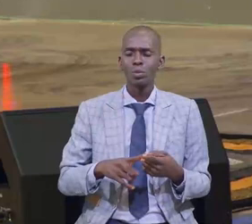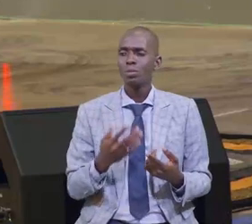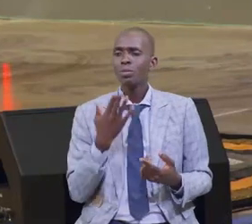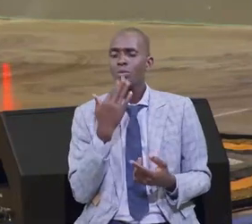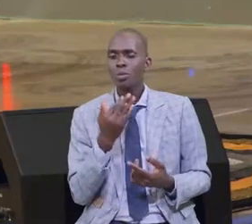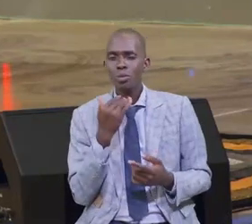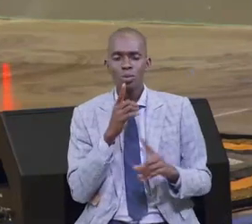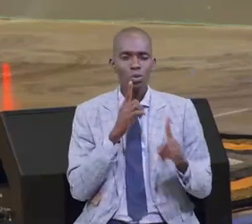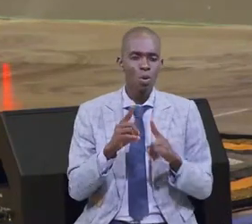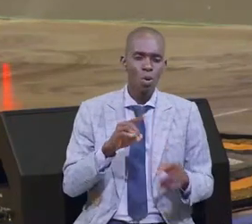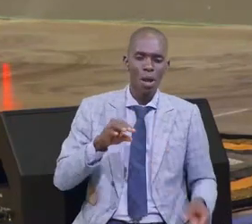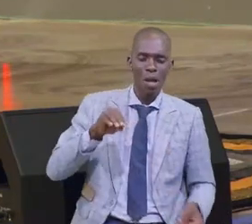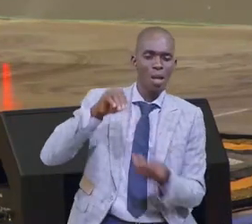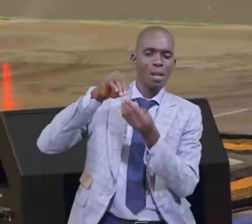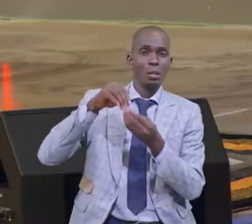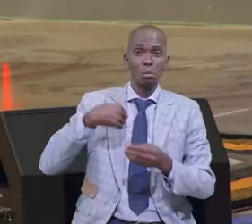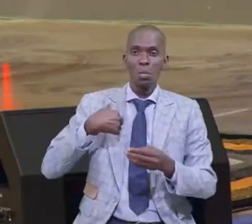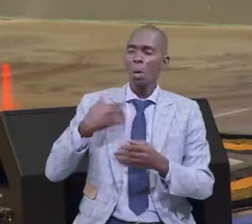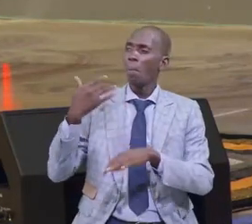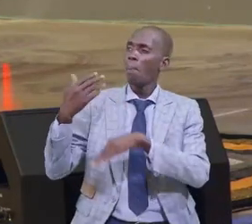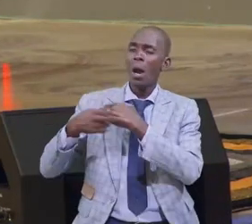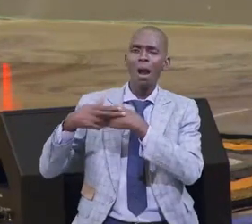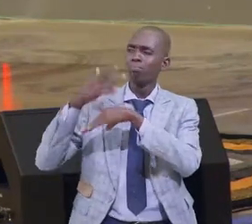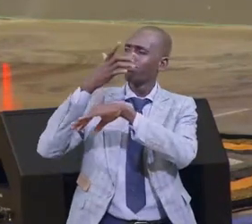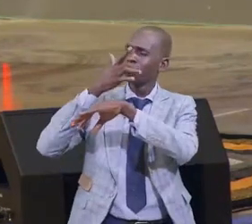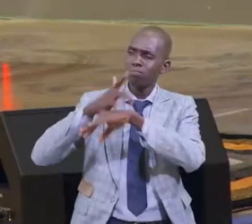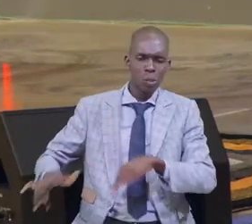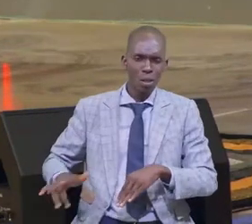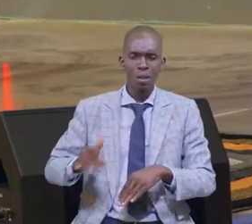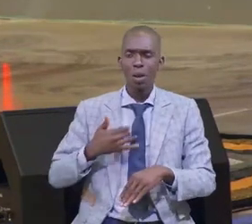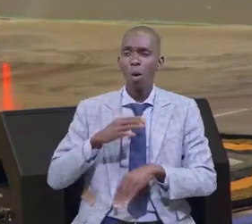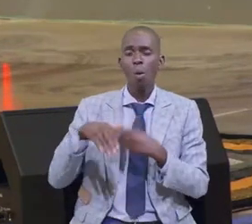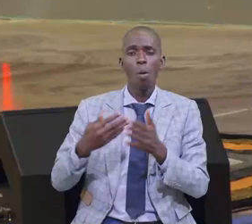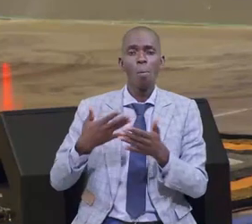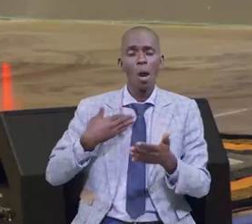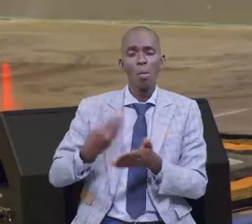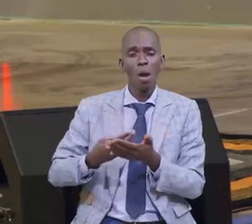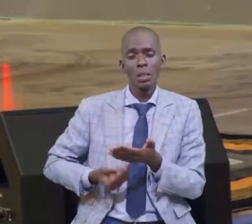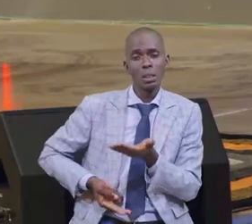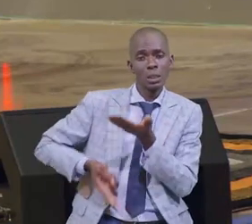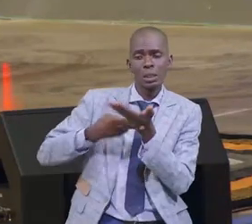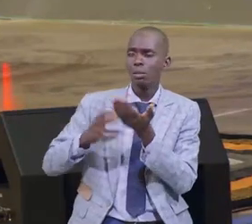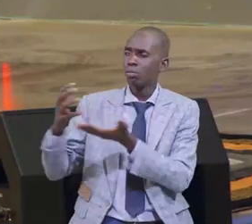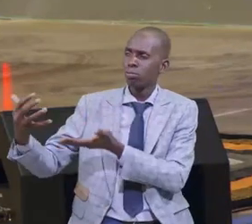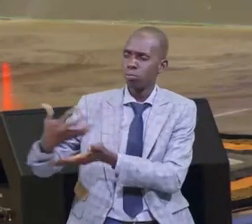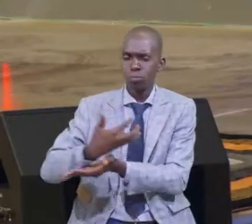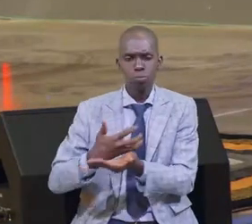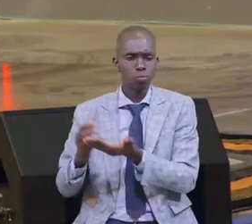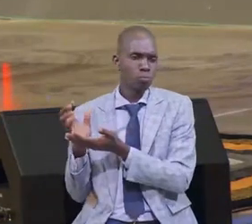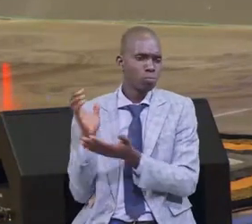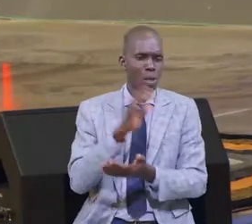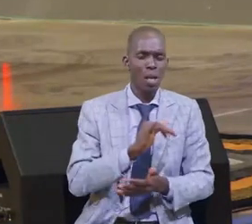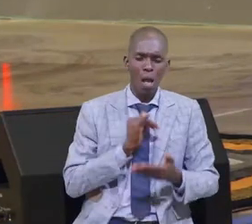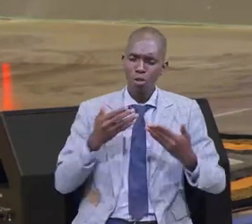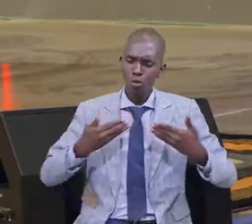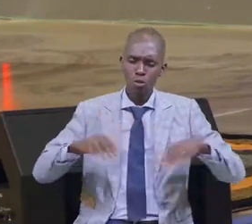rien exagérer. J'ai vidé mon compte. J'ai amené toutes choses. Oh, j'ai vendu tous